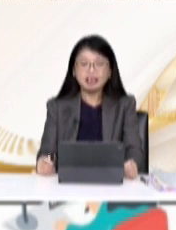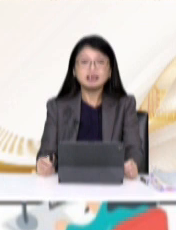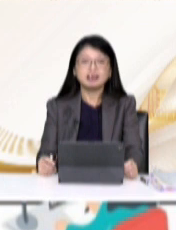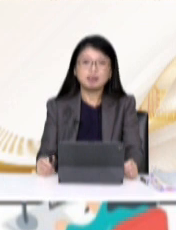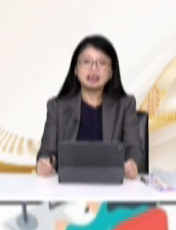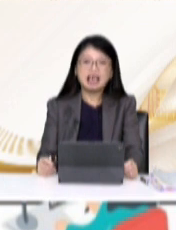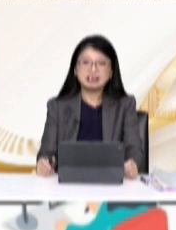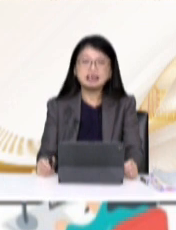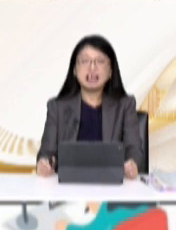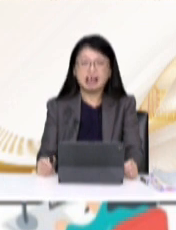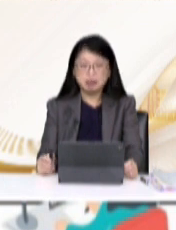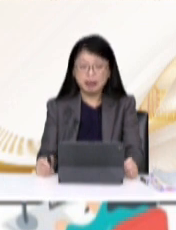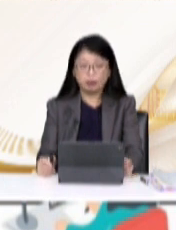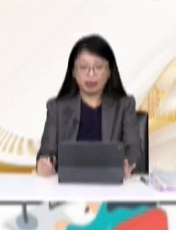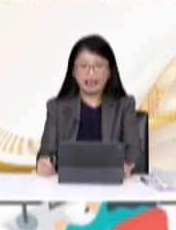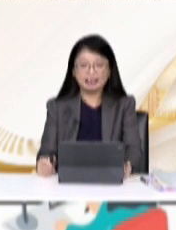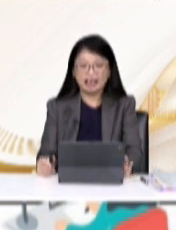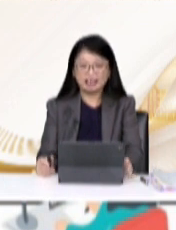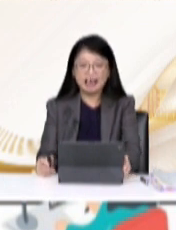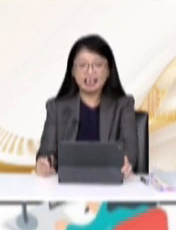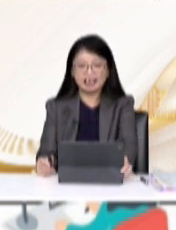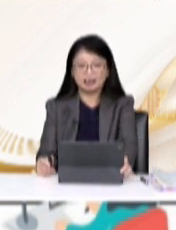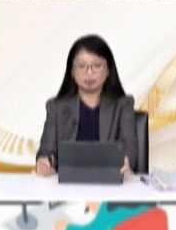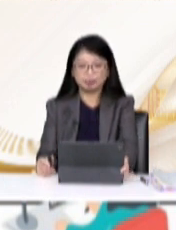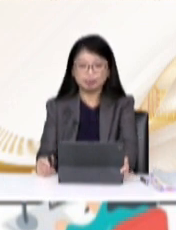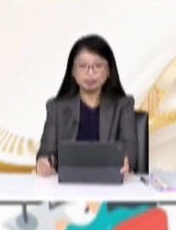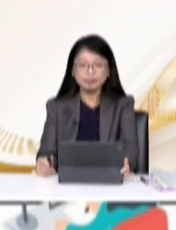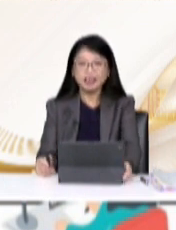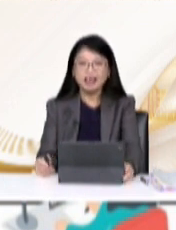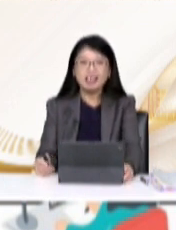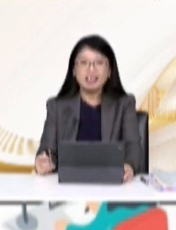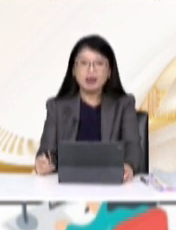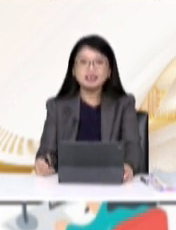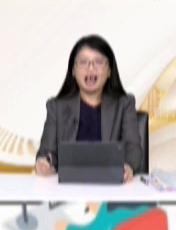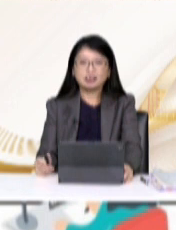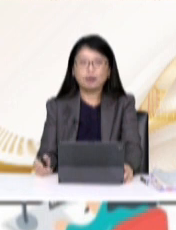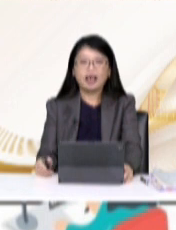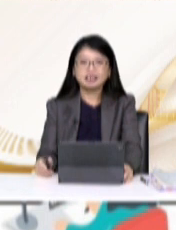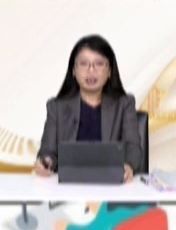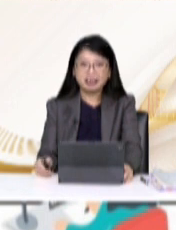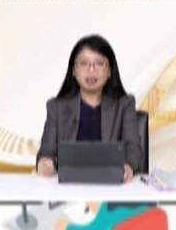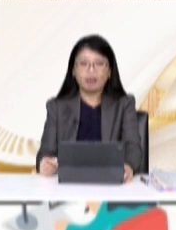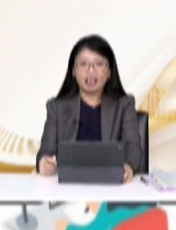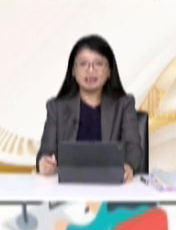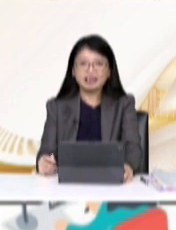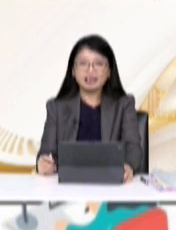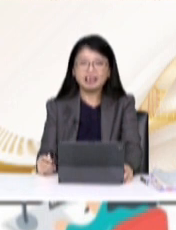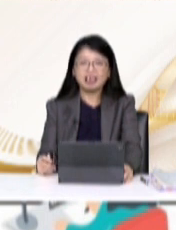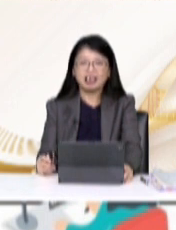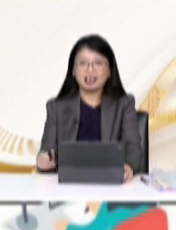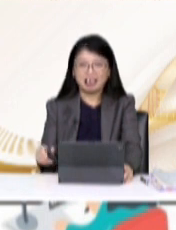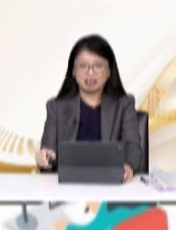ท่านอื่นในบัญชีรายชื่อเนี่ยให้เป็นองค์คณะแทนได้ค่ะนอกจากตัวเจ้าหน้าที่ของรัฐ